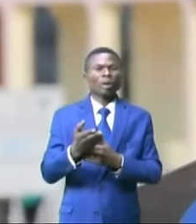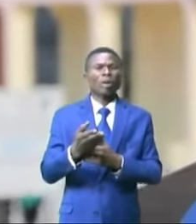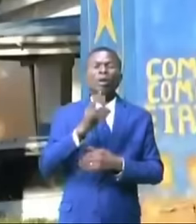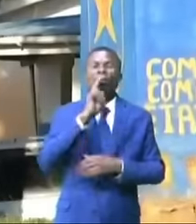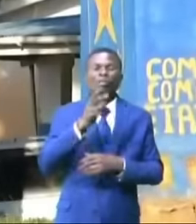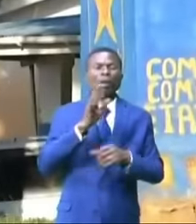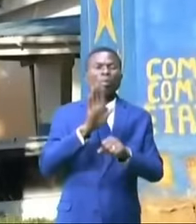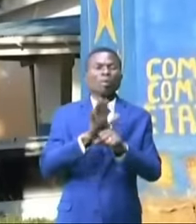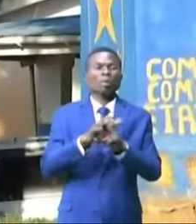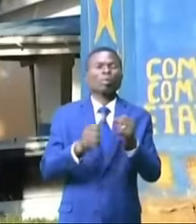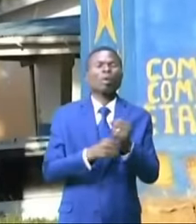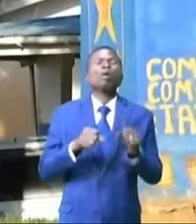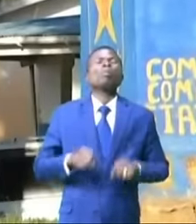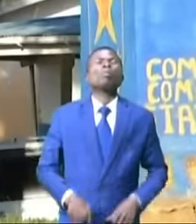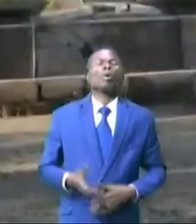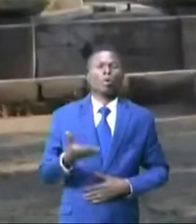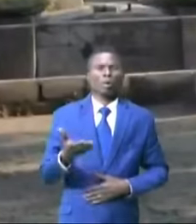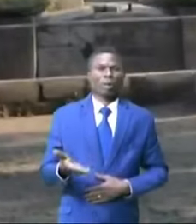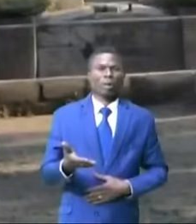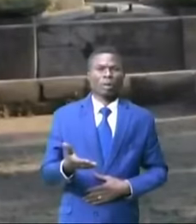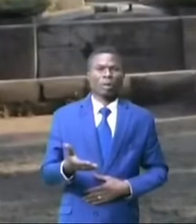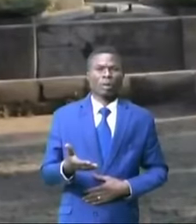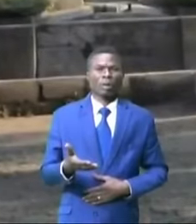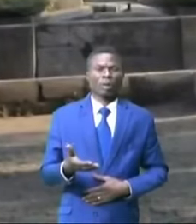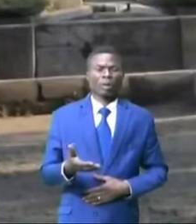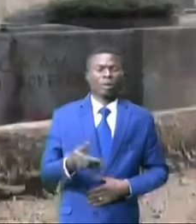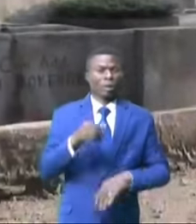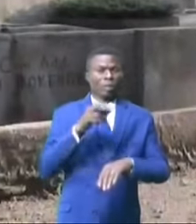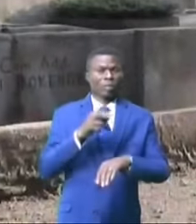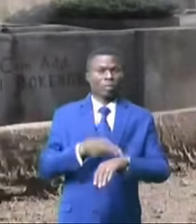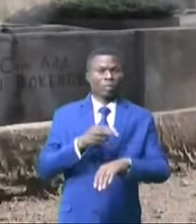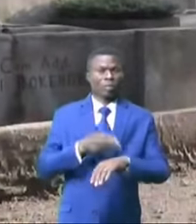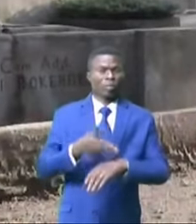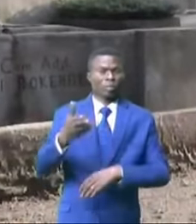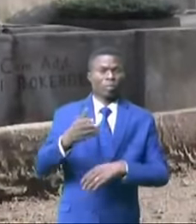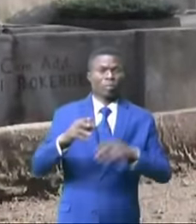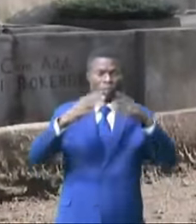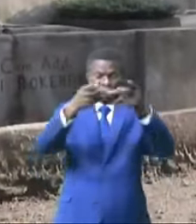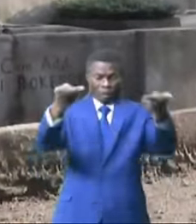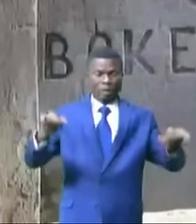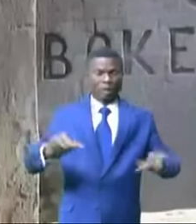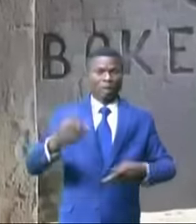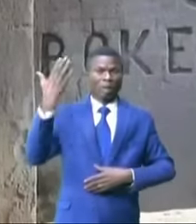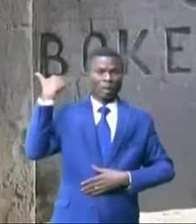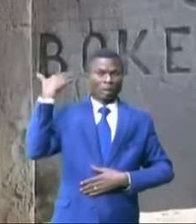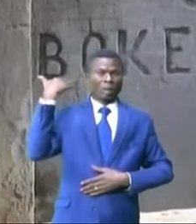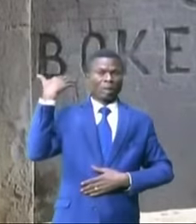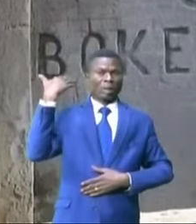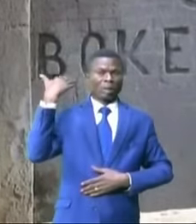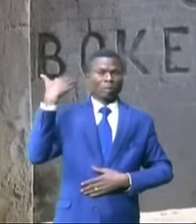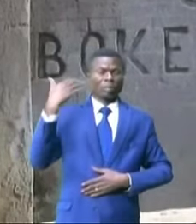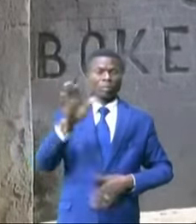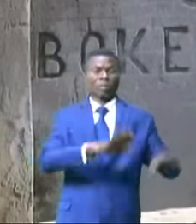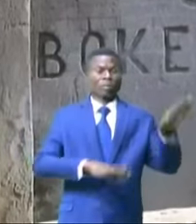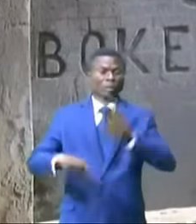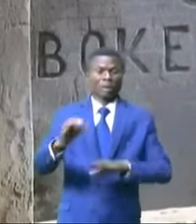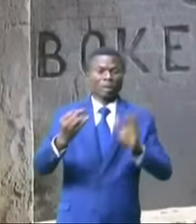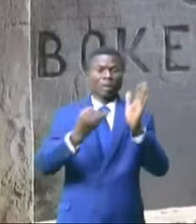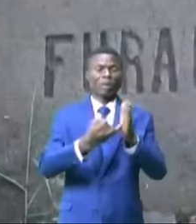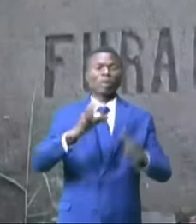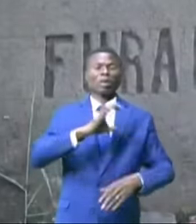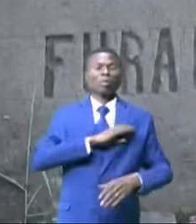étaient morts. Les tombes que vous voyez juste derrière moi, s'ils sont là, le tombe de ces 6